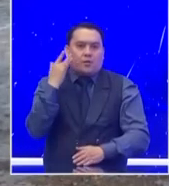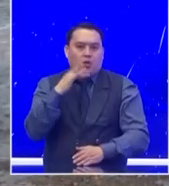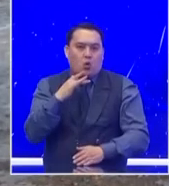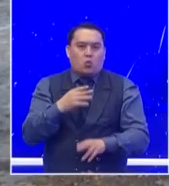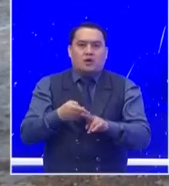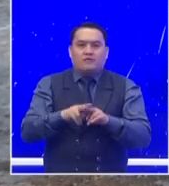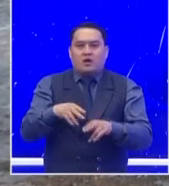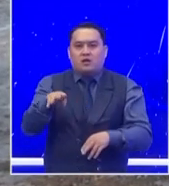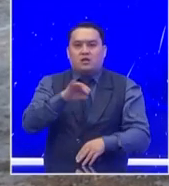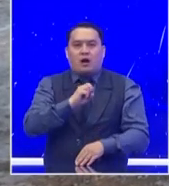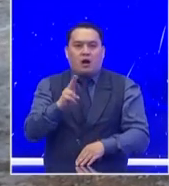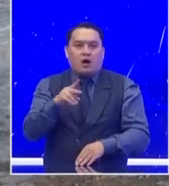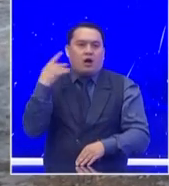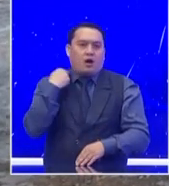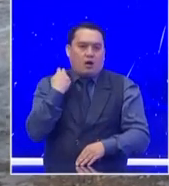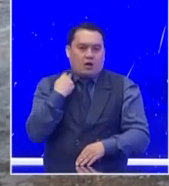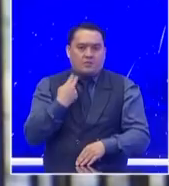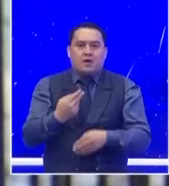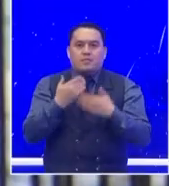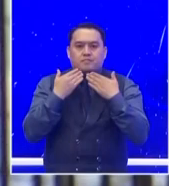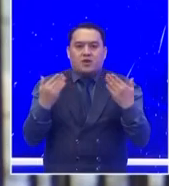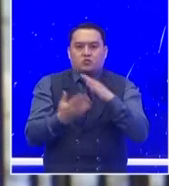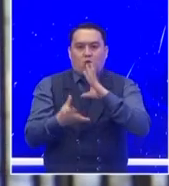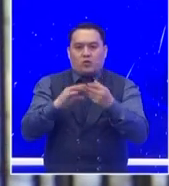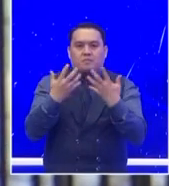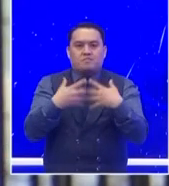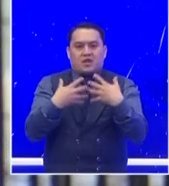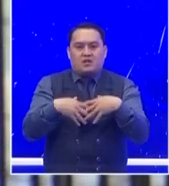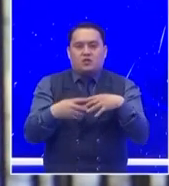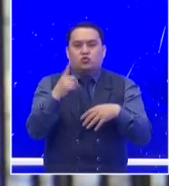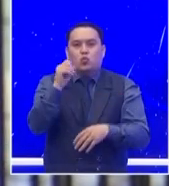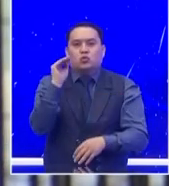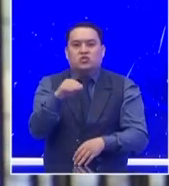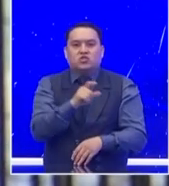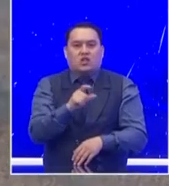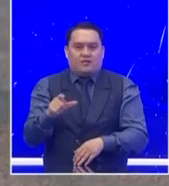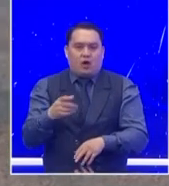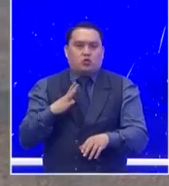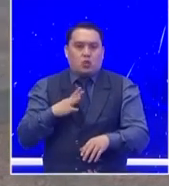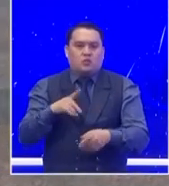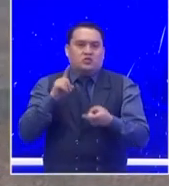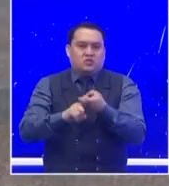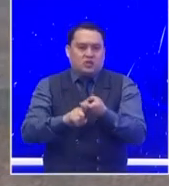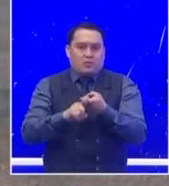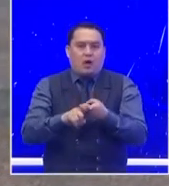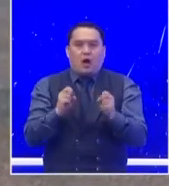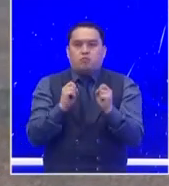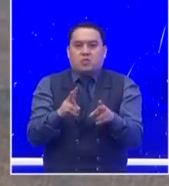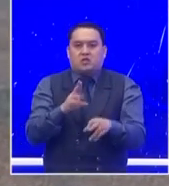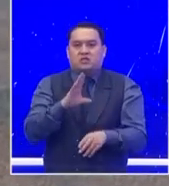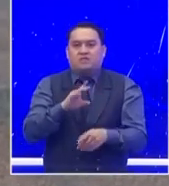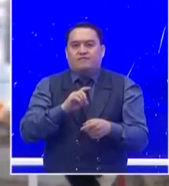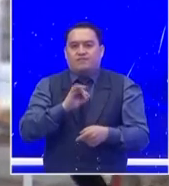и Великобритания. Напомним, по последним данным, в мире насчитывается более 100 тысяч человек, которые были заражены смертельно опасным